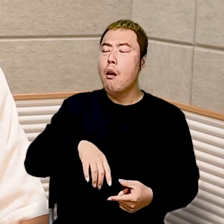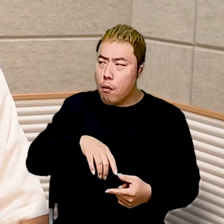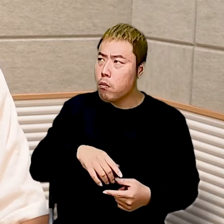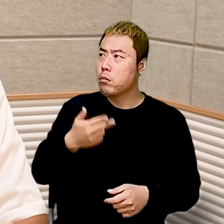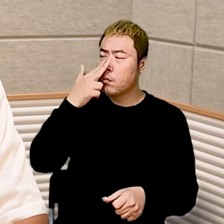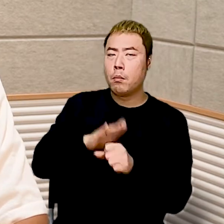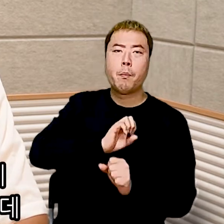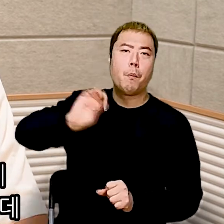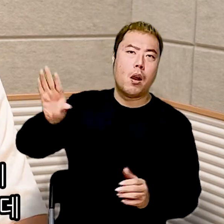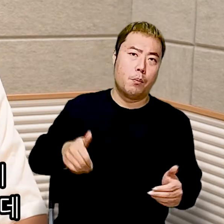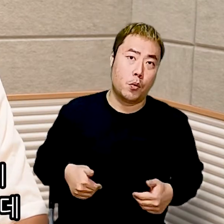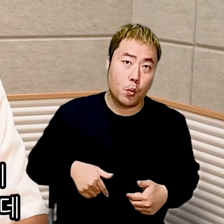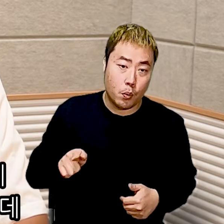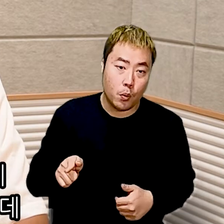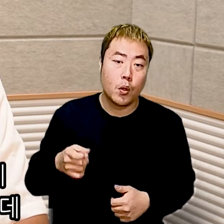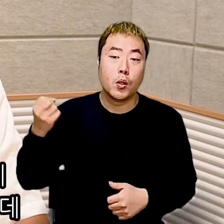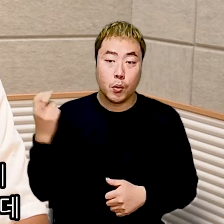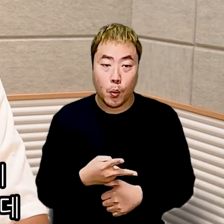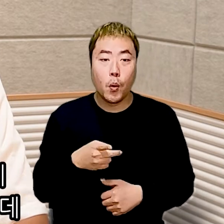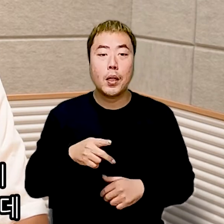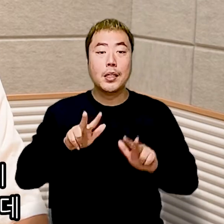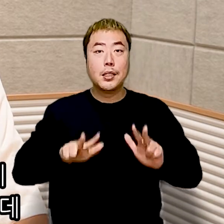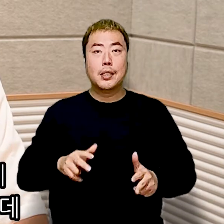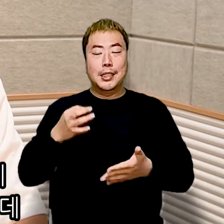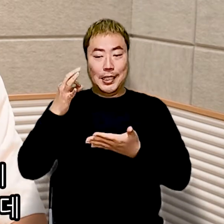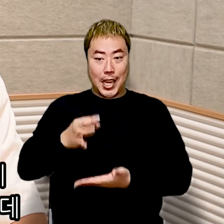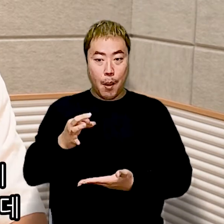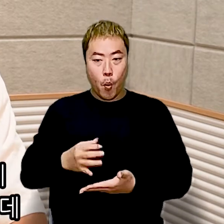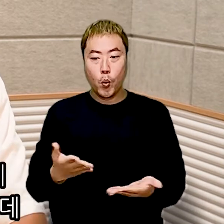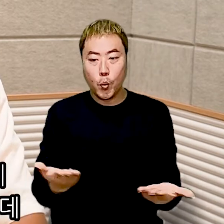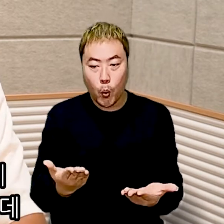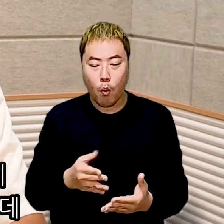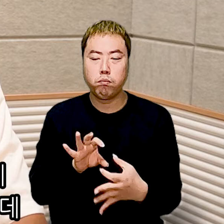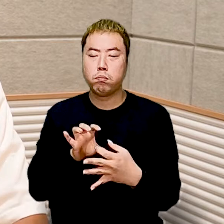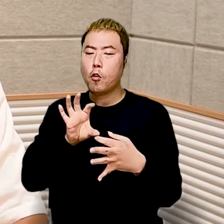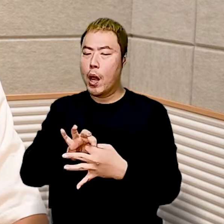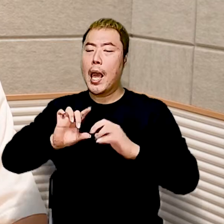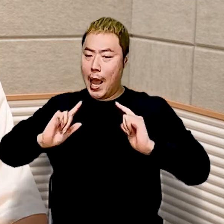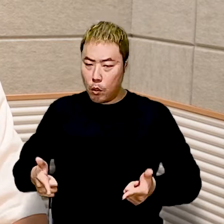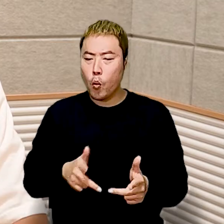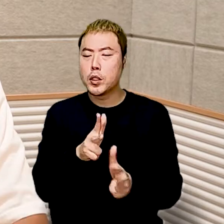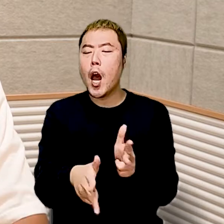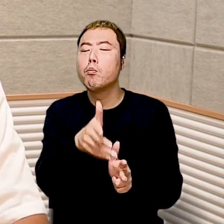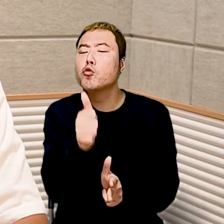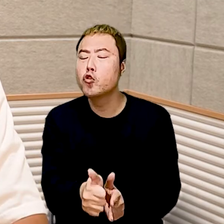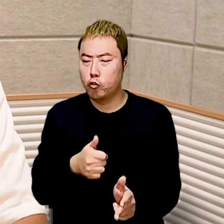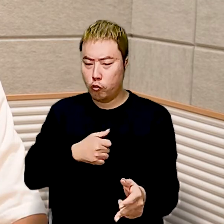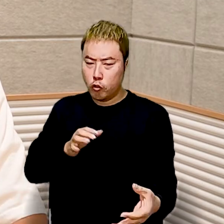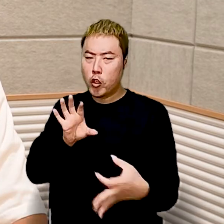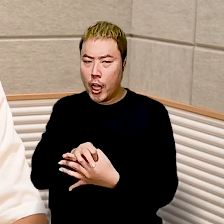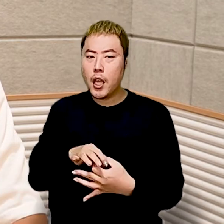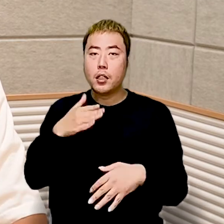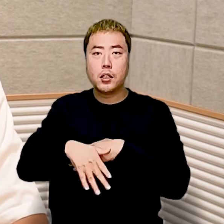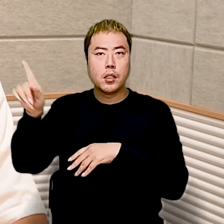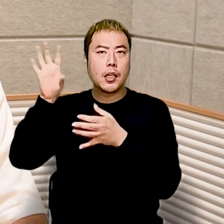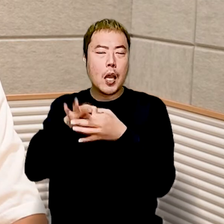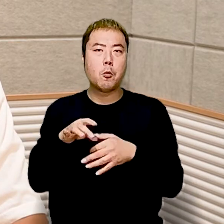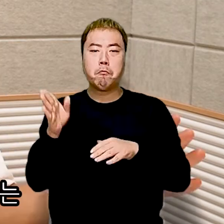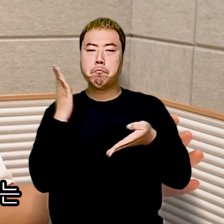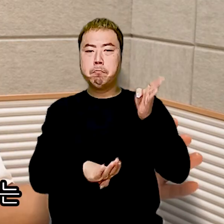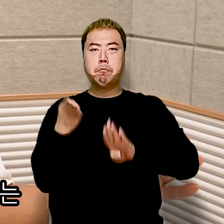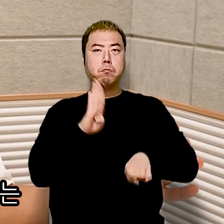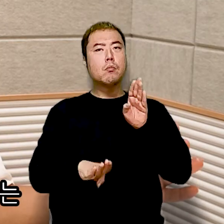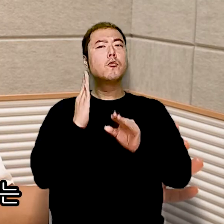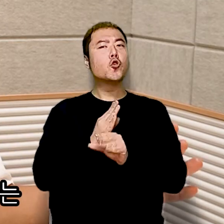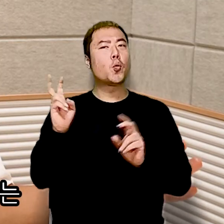될 테고 자본노동 관계로 이루어진 관계가 아니라고 계속 발뺌을 하고 있는데 발뺌을 못하도록